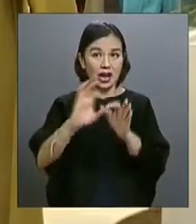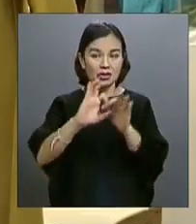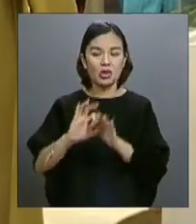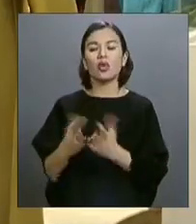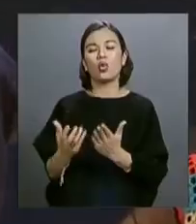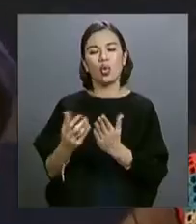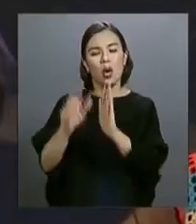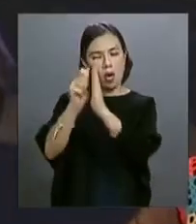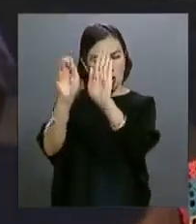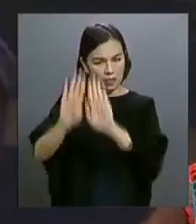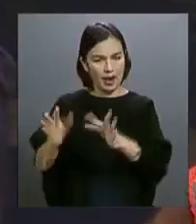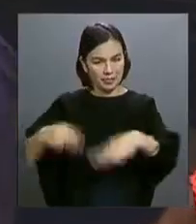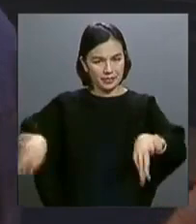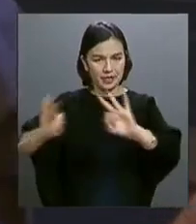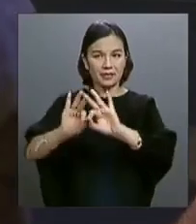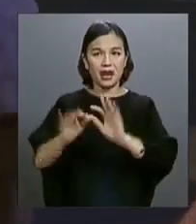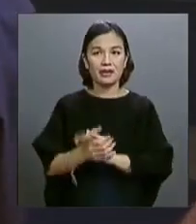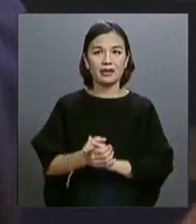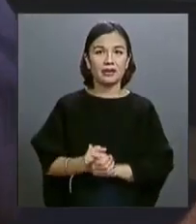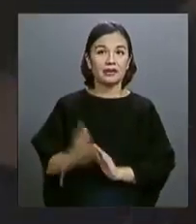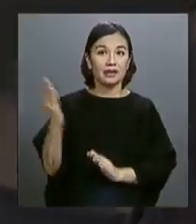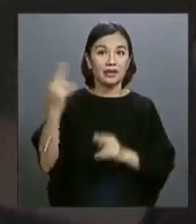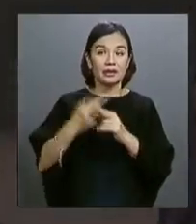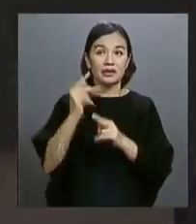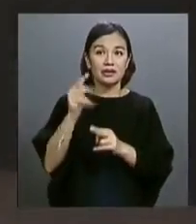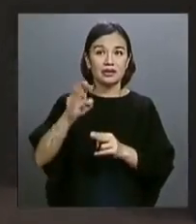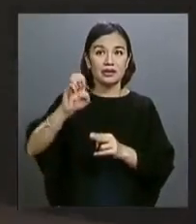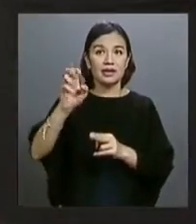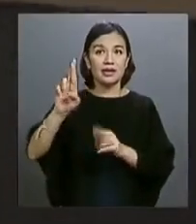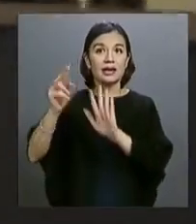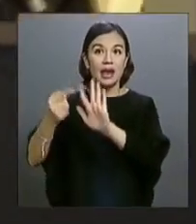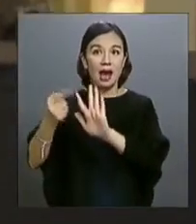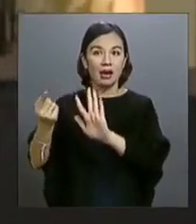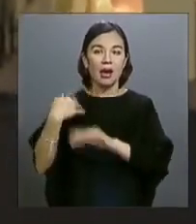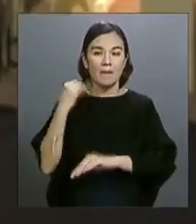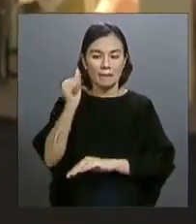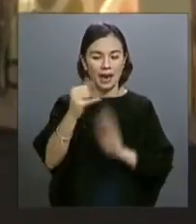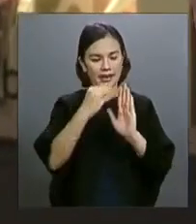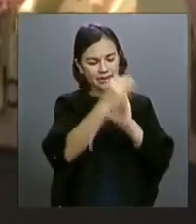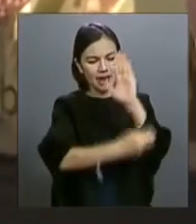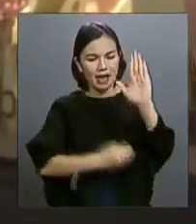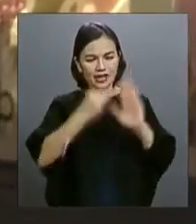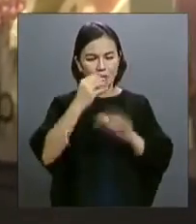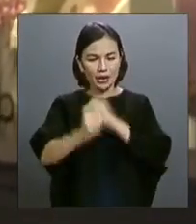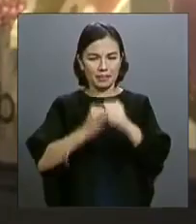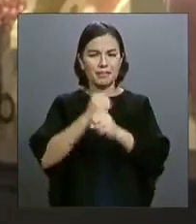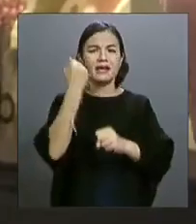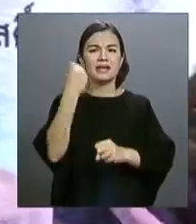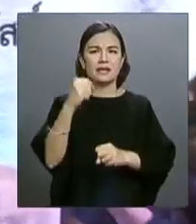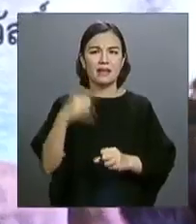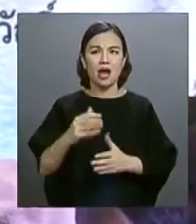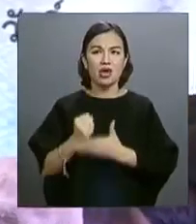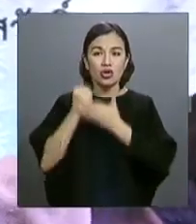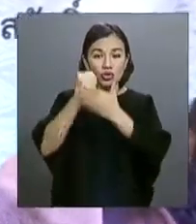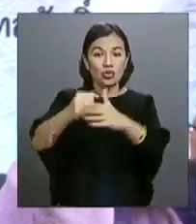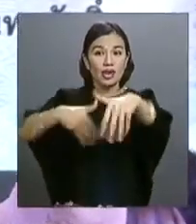ไม่แพ้กันนี่จึงทำให้ธีระฉันทสวัสดิ์ดีไซเนอร์ดังลงพื้นที่ต่างจังหวัดมานานถึง10ปีเพื่อช่วยชาวบ้านออก